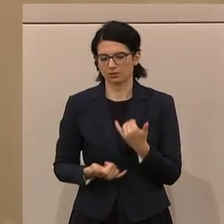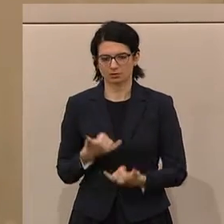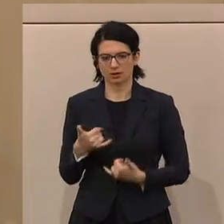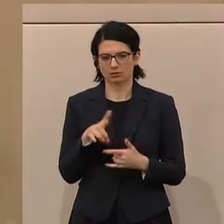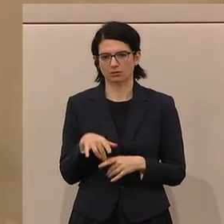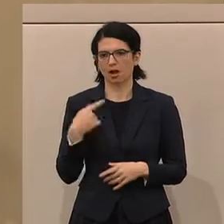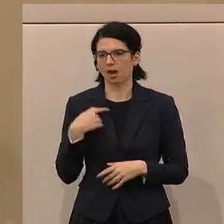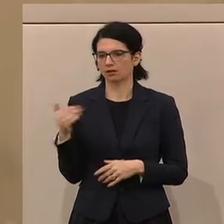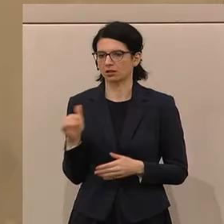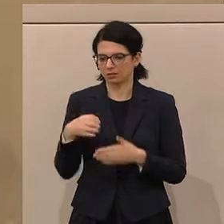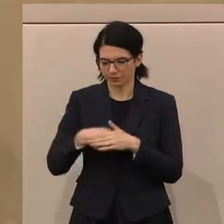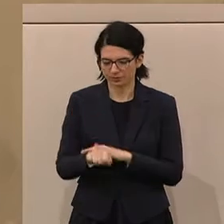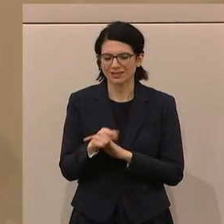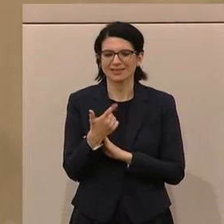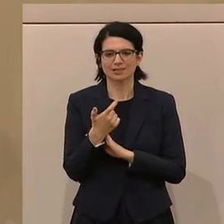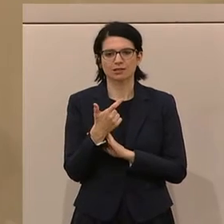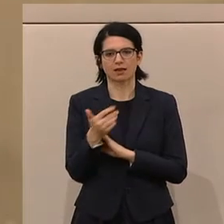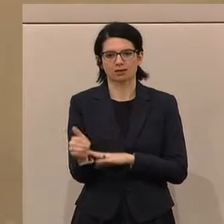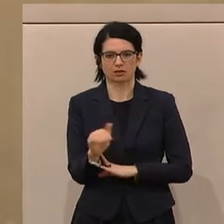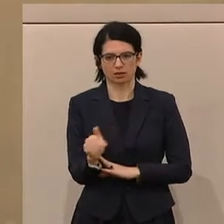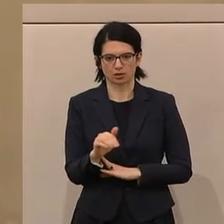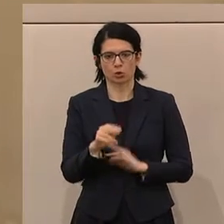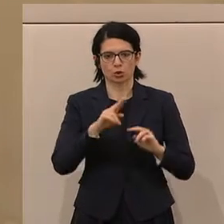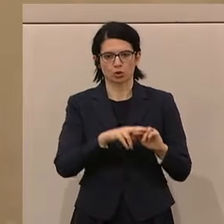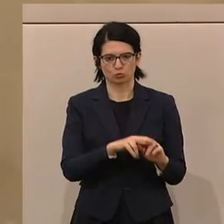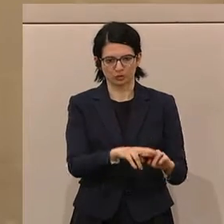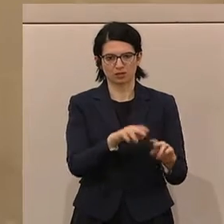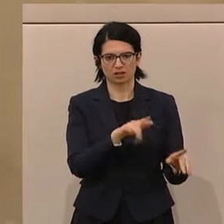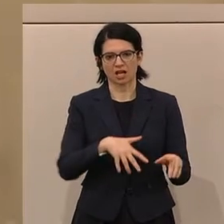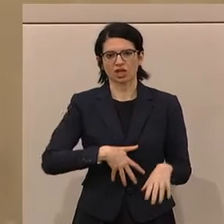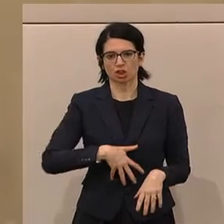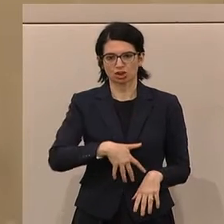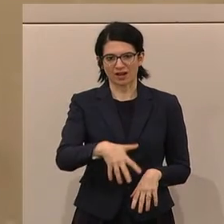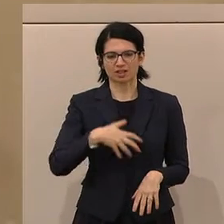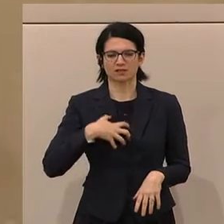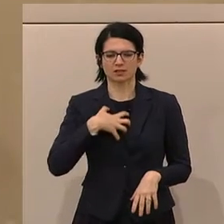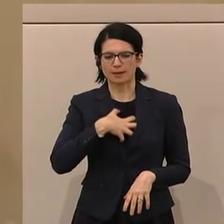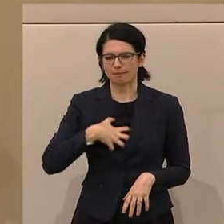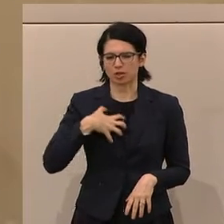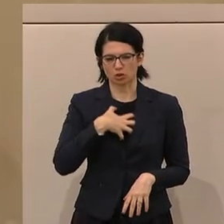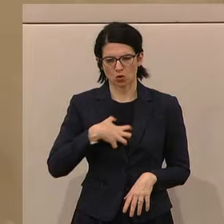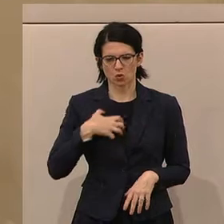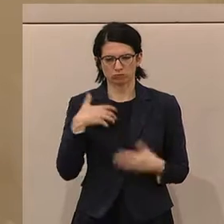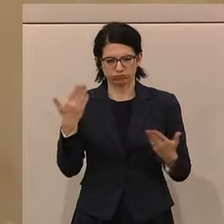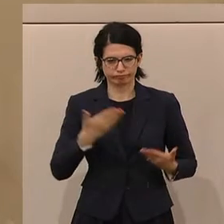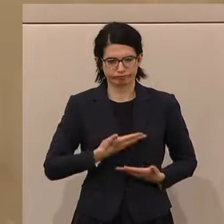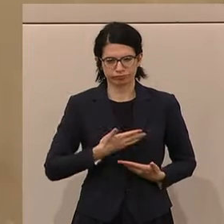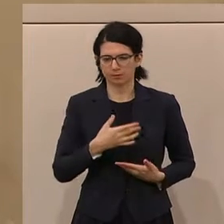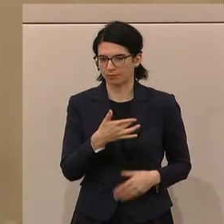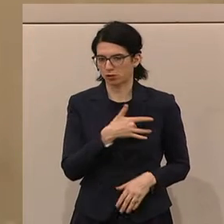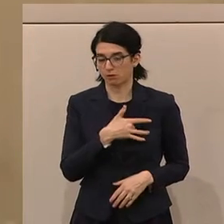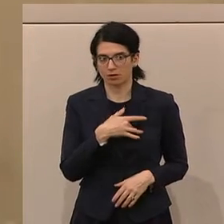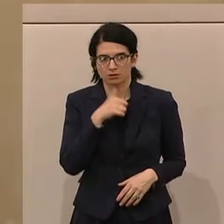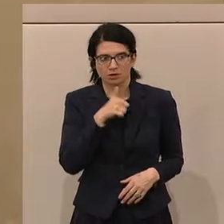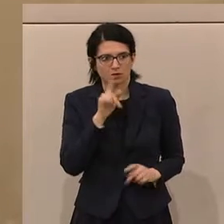ein Kind bekommen. Das war das zweite Kind und sie hat danach eine Schwangerschaftsdepression bekommen und hat sich extrem schwer getan, wie sie damit umgehen